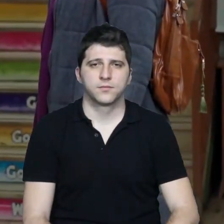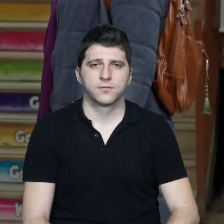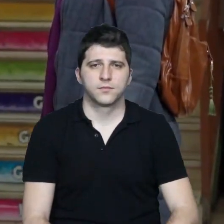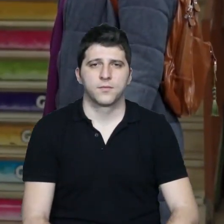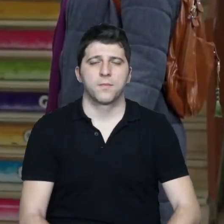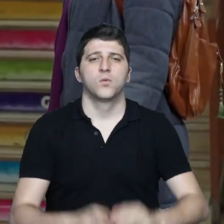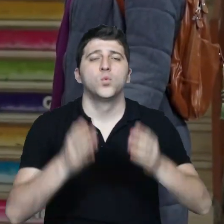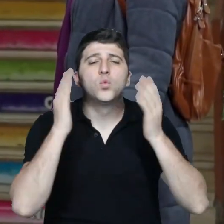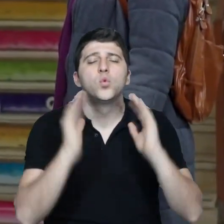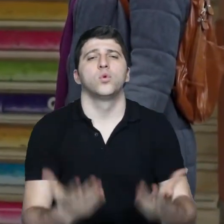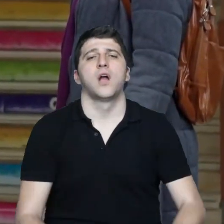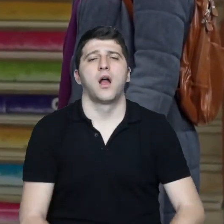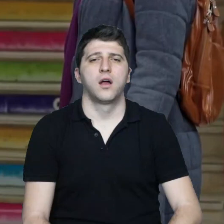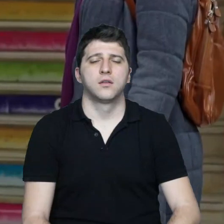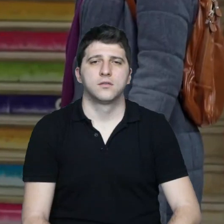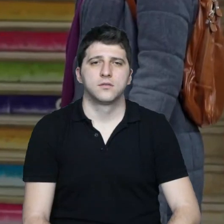Yuh ya!